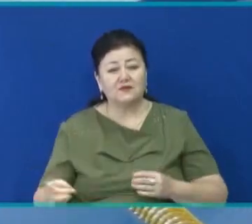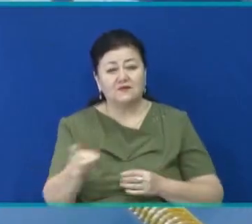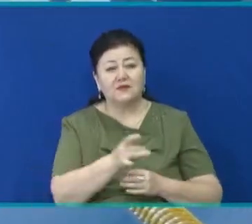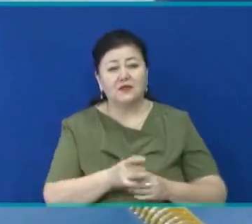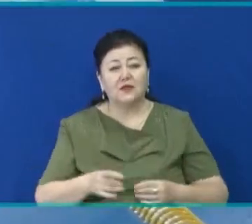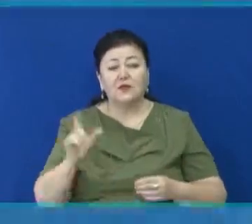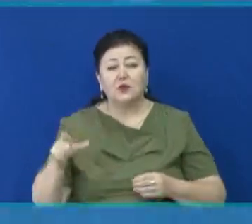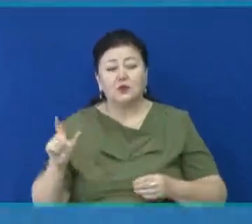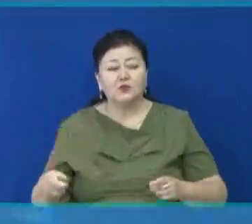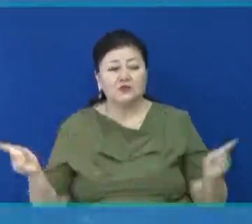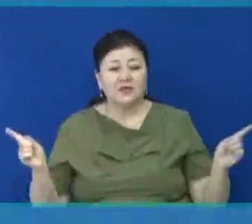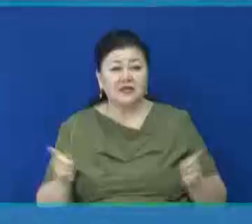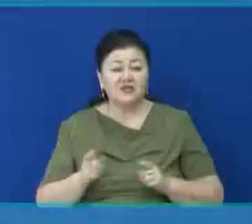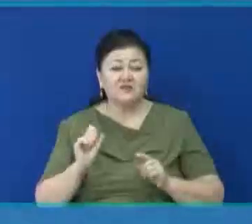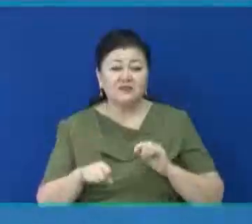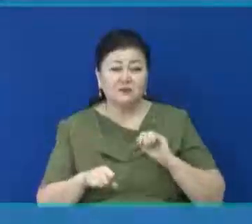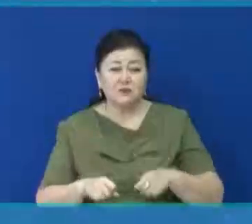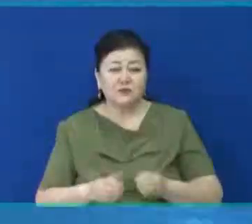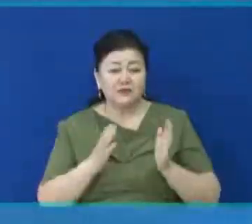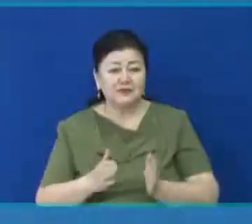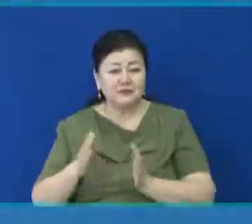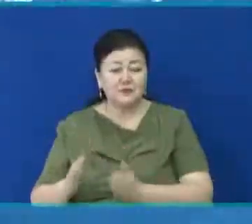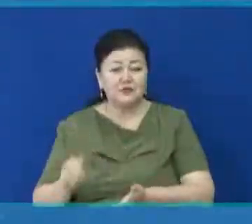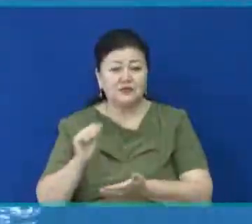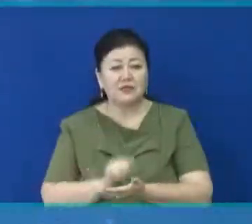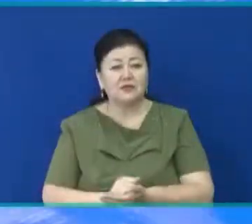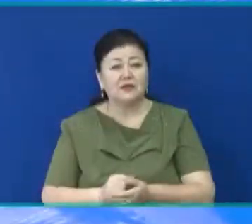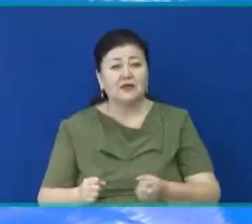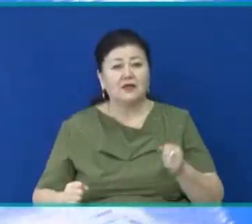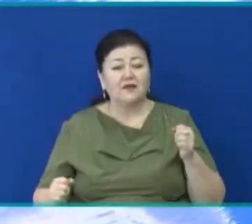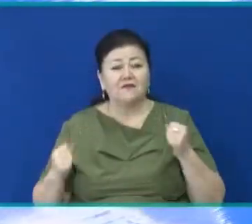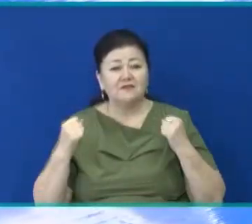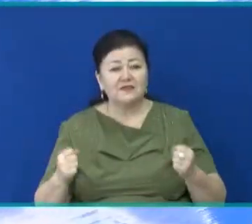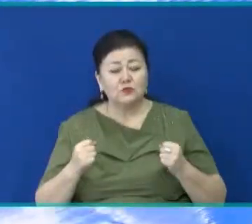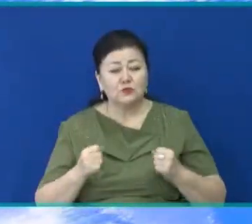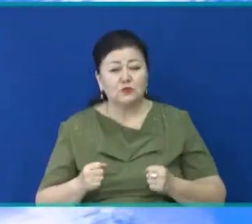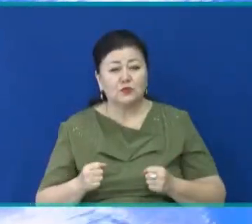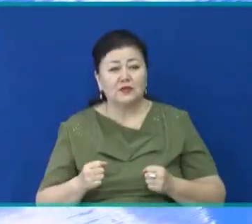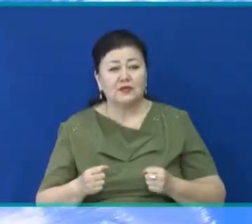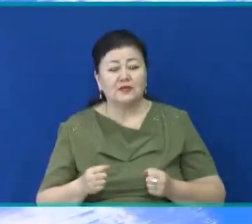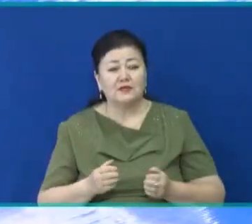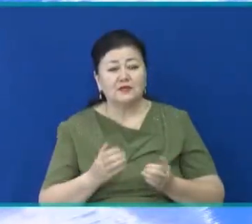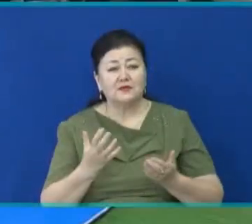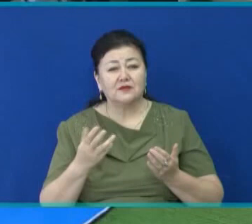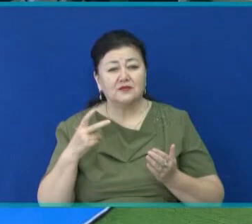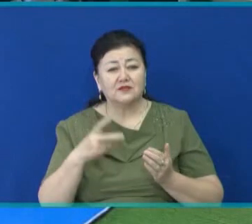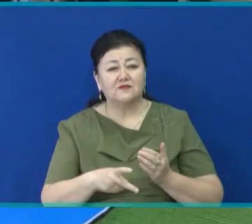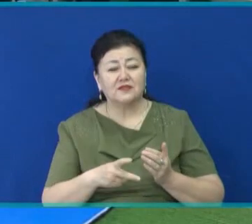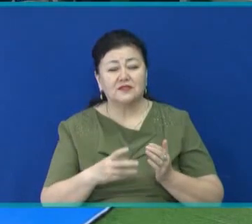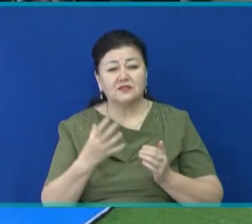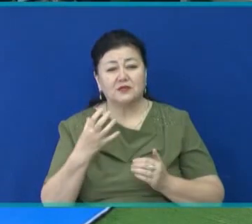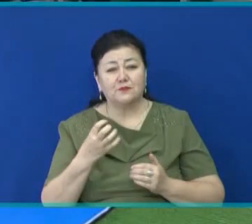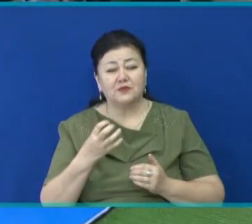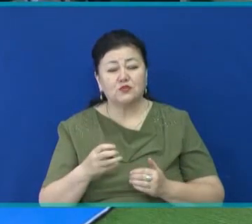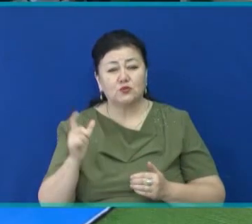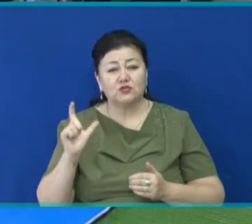людей с ограниченными возможностями, систематически занимающихся физической культурой и спортом, составило